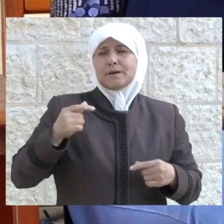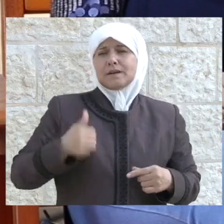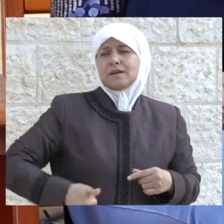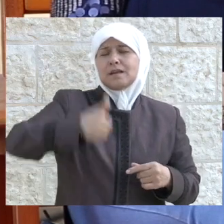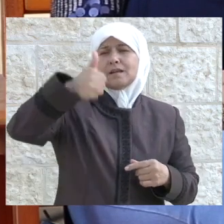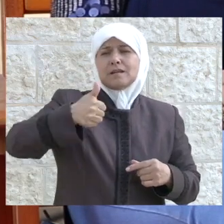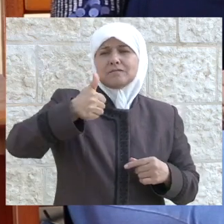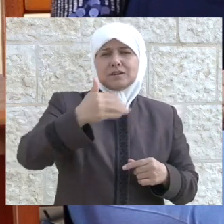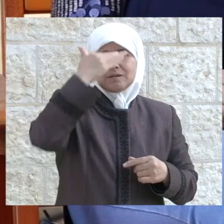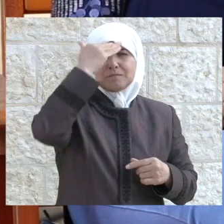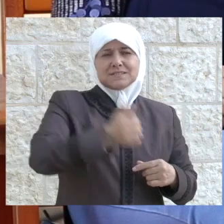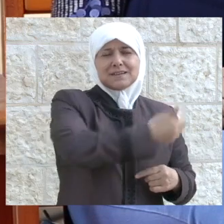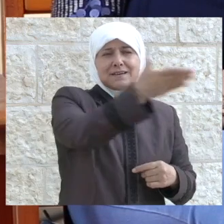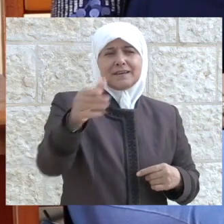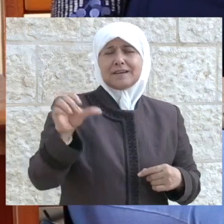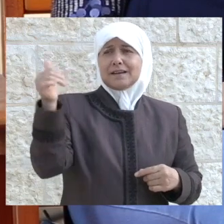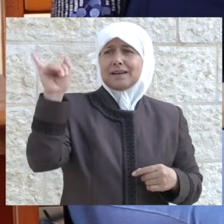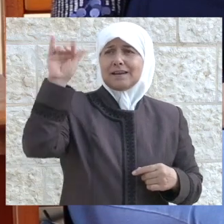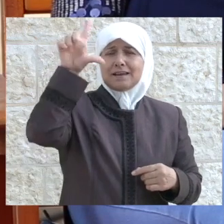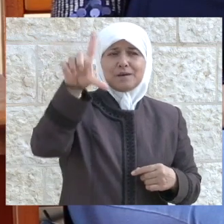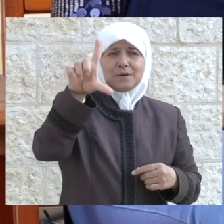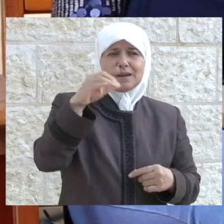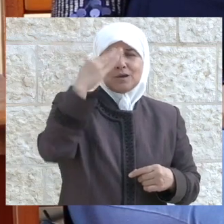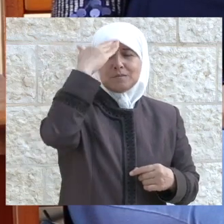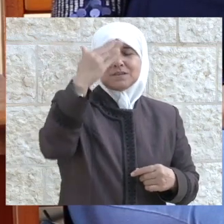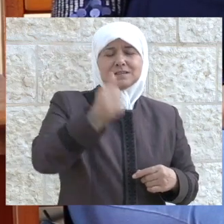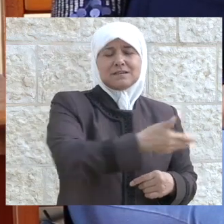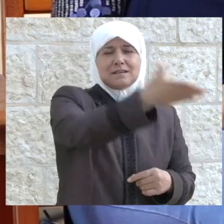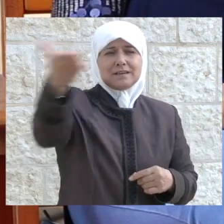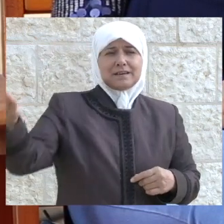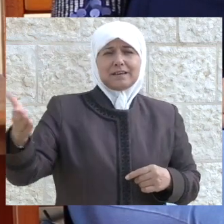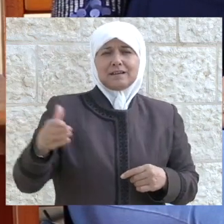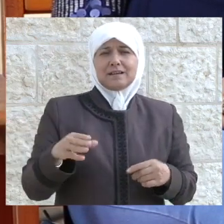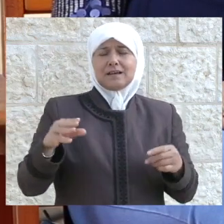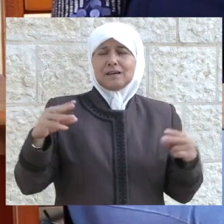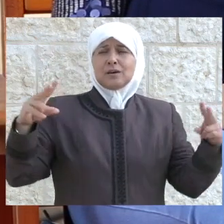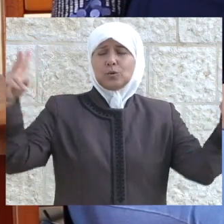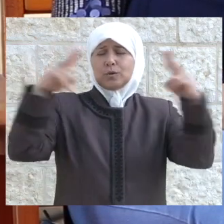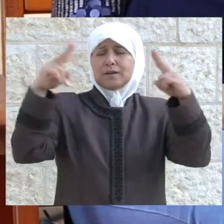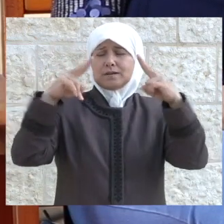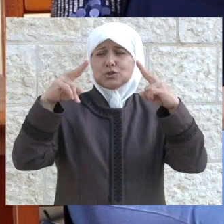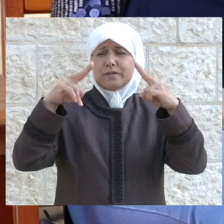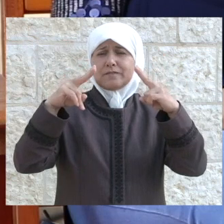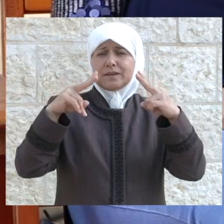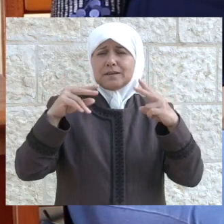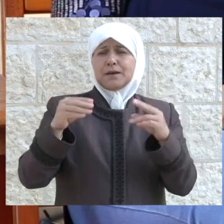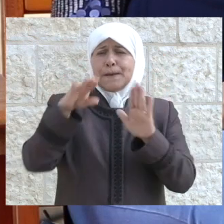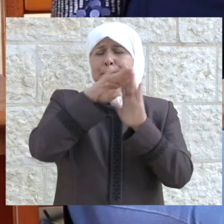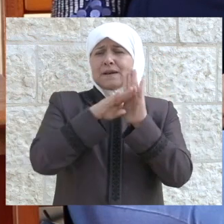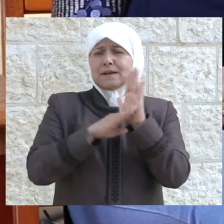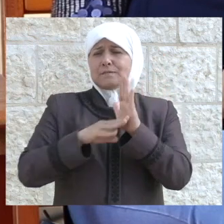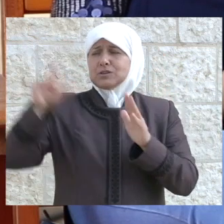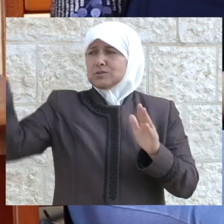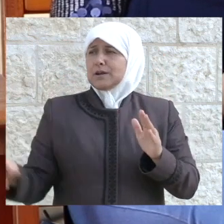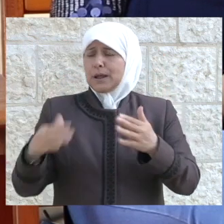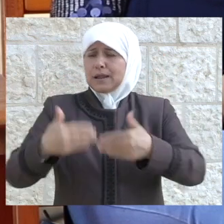يسعد مساكي زميلتي أمل. يسعد مساكي نرمين، ومساء جميع مشاهدي برنامج ذو الهمم. وأكيد إحنا